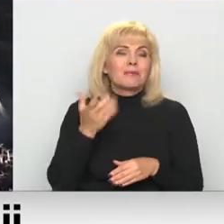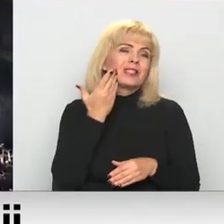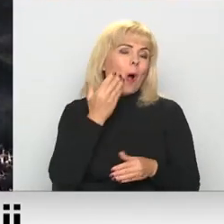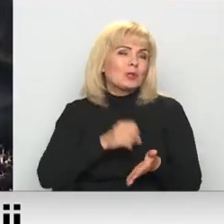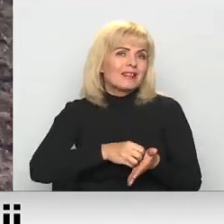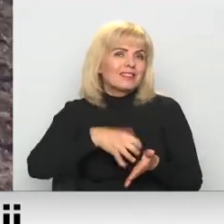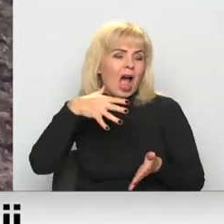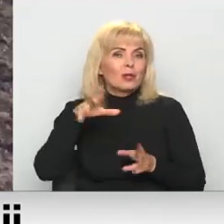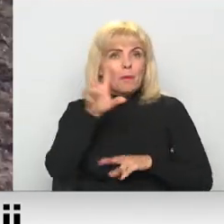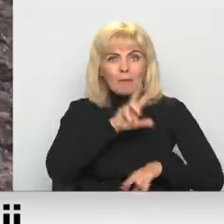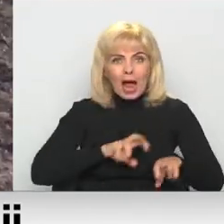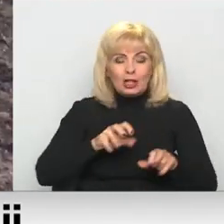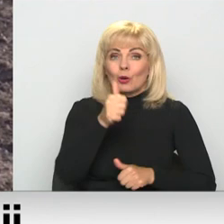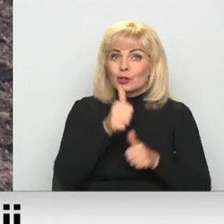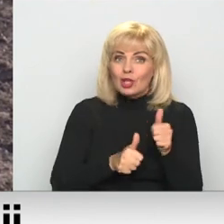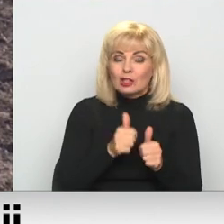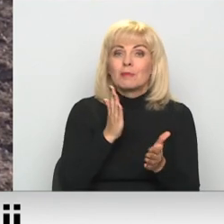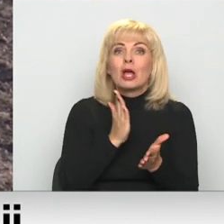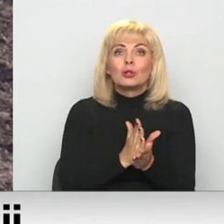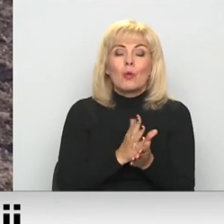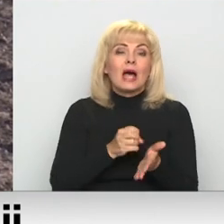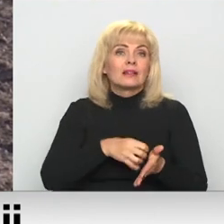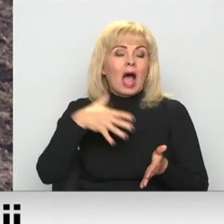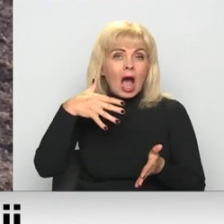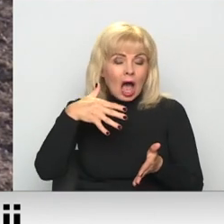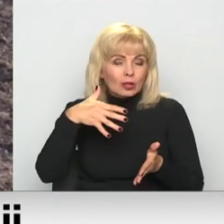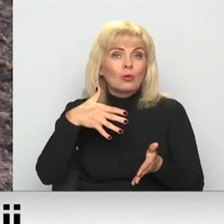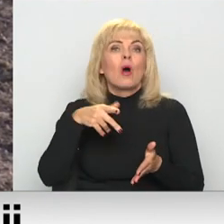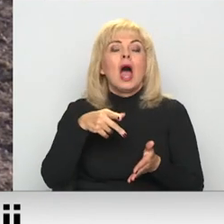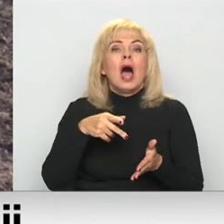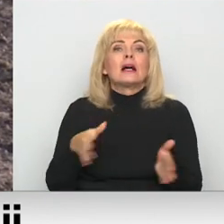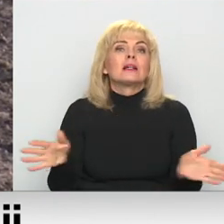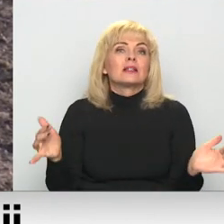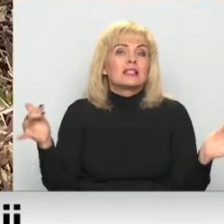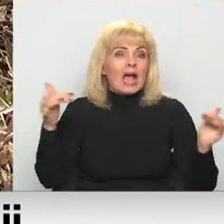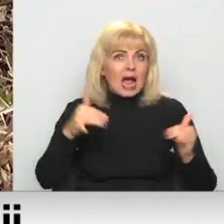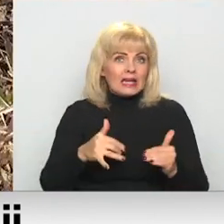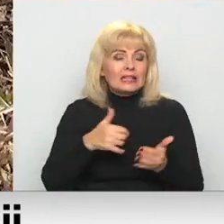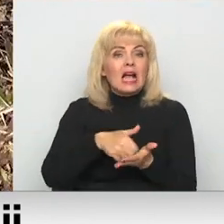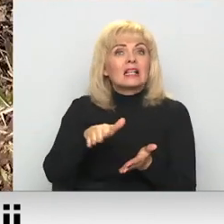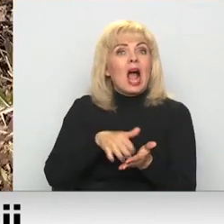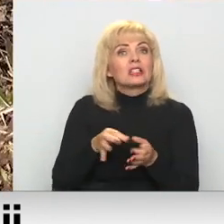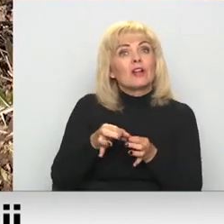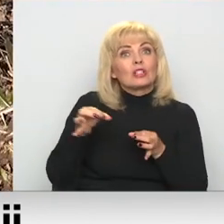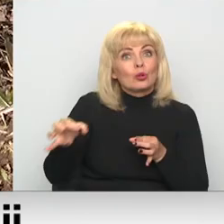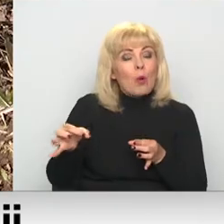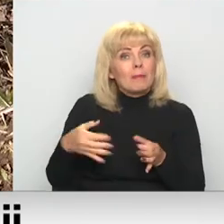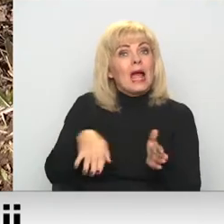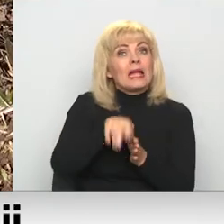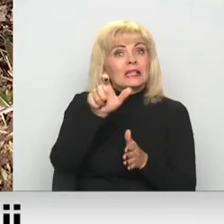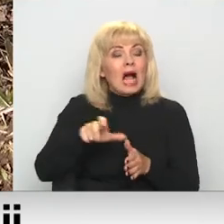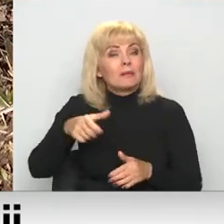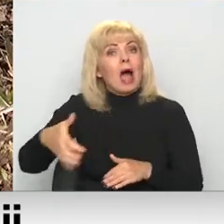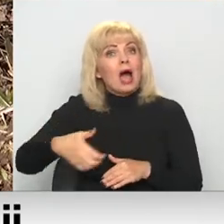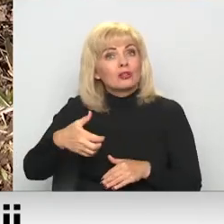meklētāju sacensības, kas norisinās dārguma meklētāju sajietā Krāslavas novada Kalniešu pagastā. Sajieta dalībnieki ir racēji